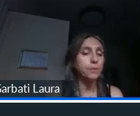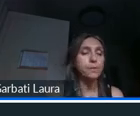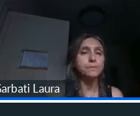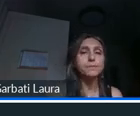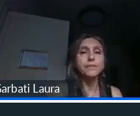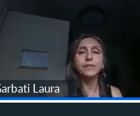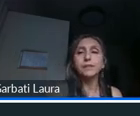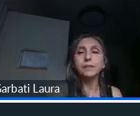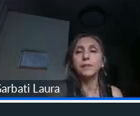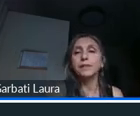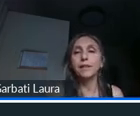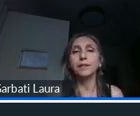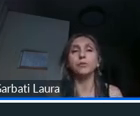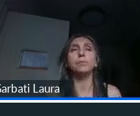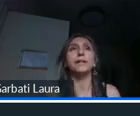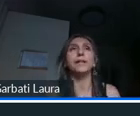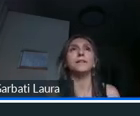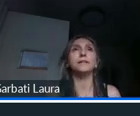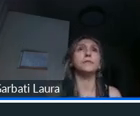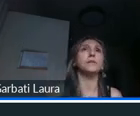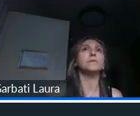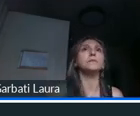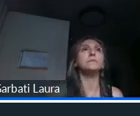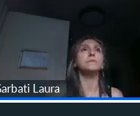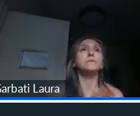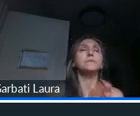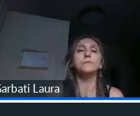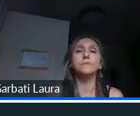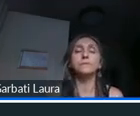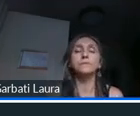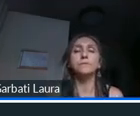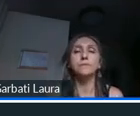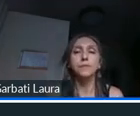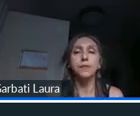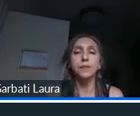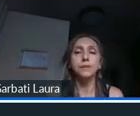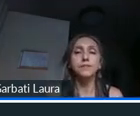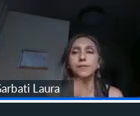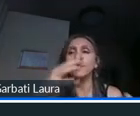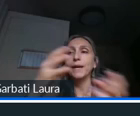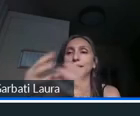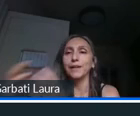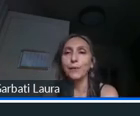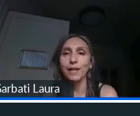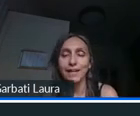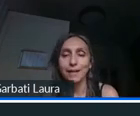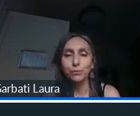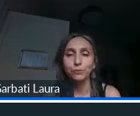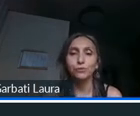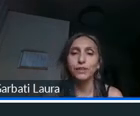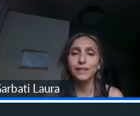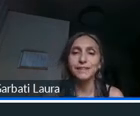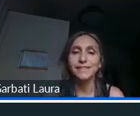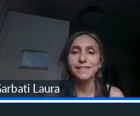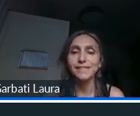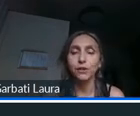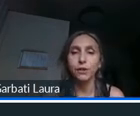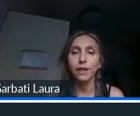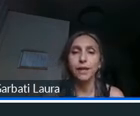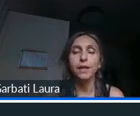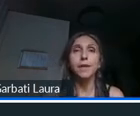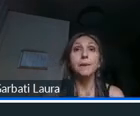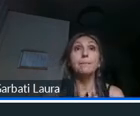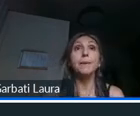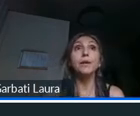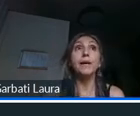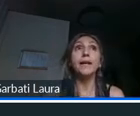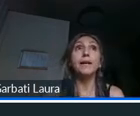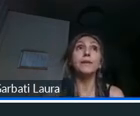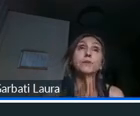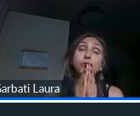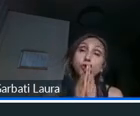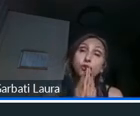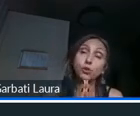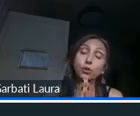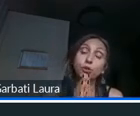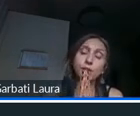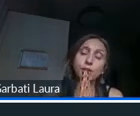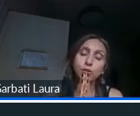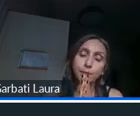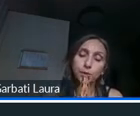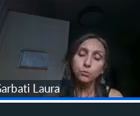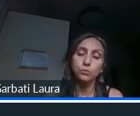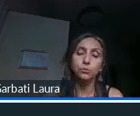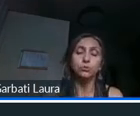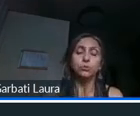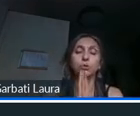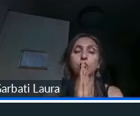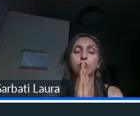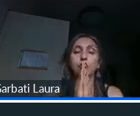dicono, però poi evidentemente al lato operativo si perde qualche punto di attenzione, ma lo sono